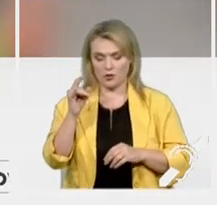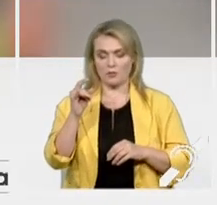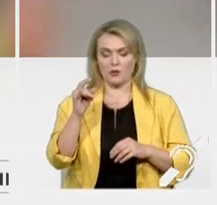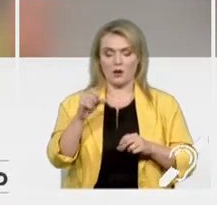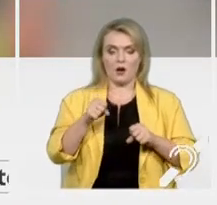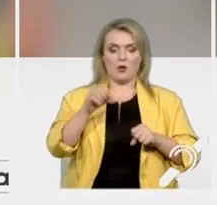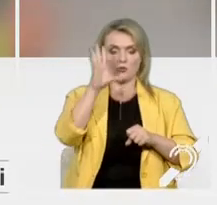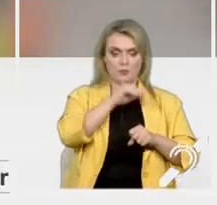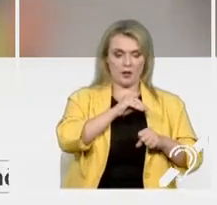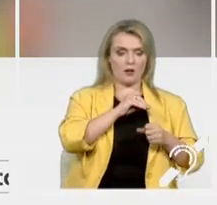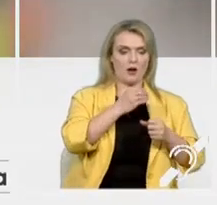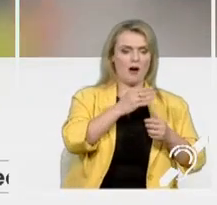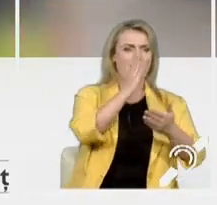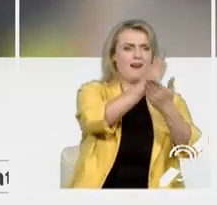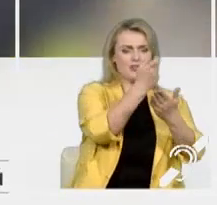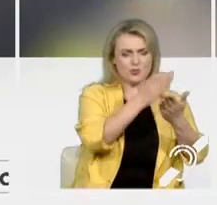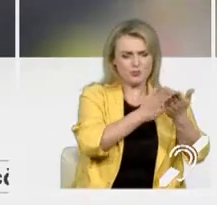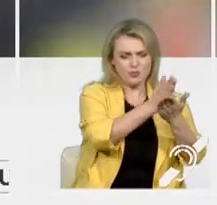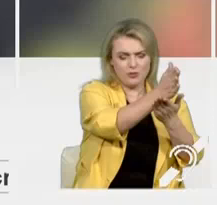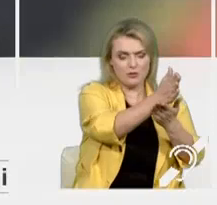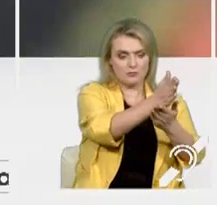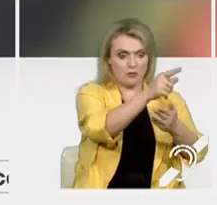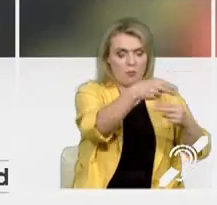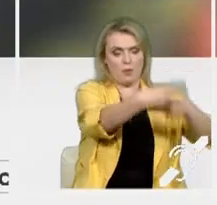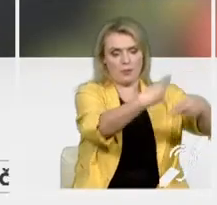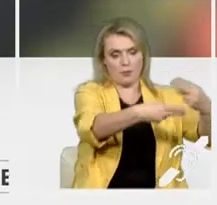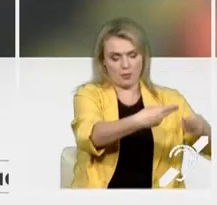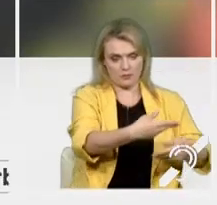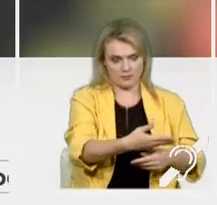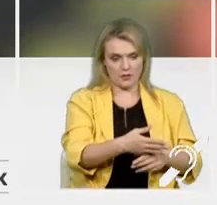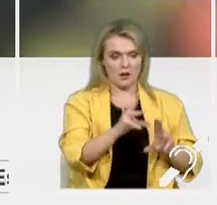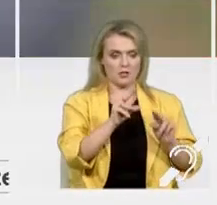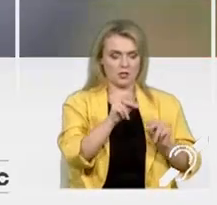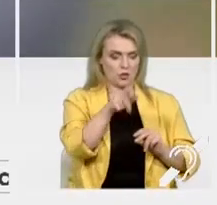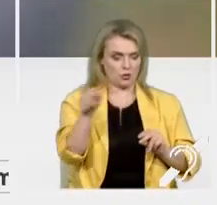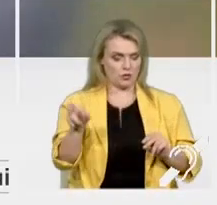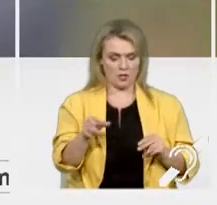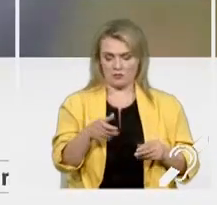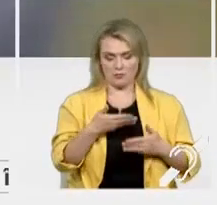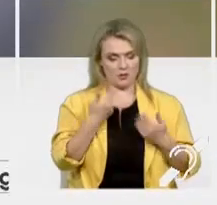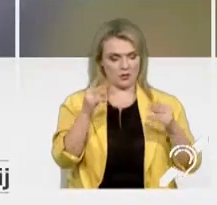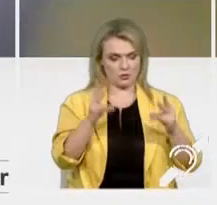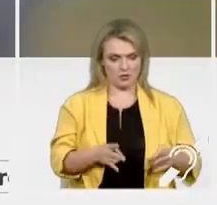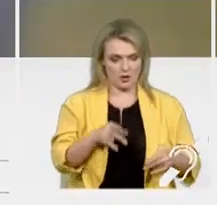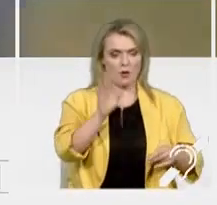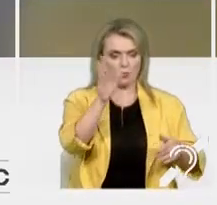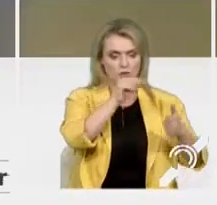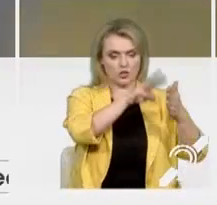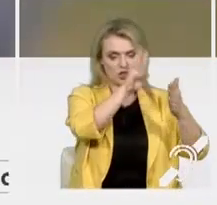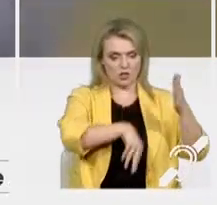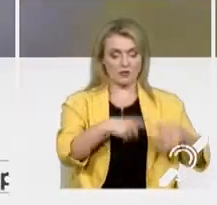unității de transport. Pe caz a fost inițiată o cauză penală, iar persoana culpabilă riscă amendă de până